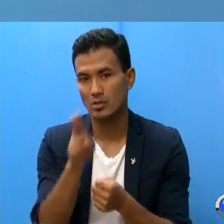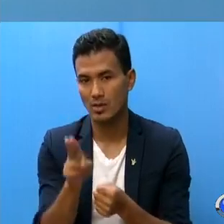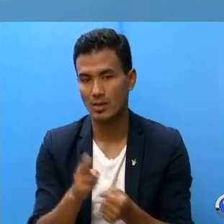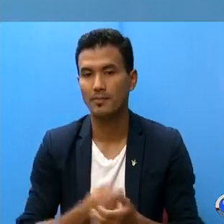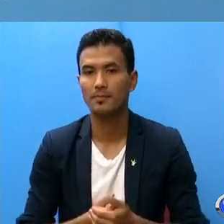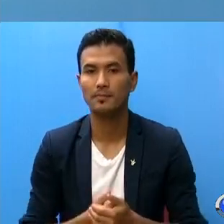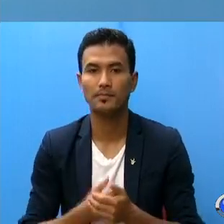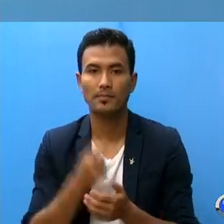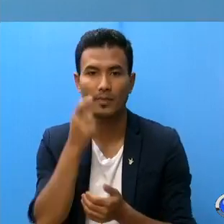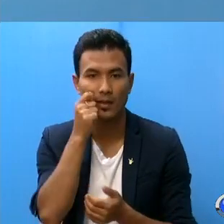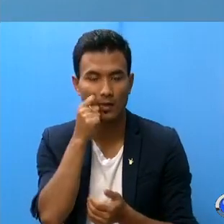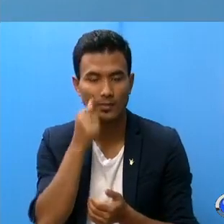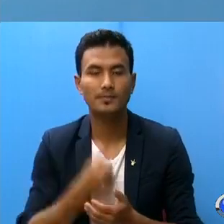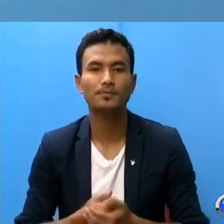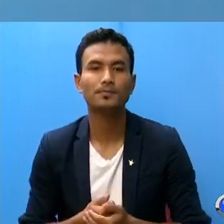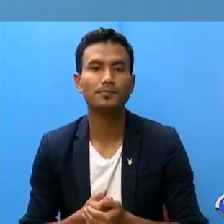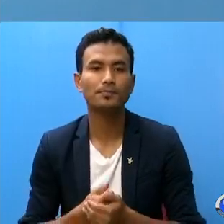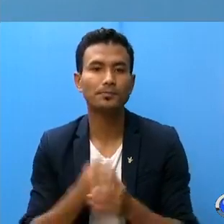जना पुरूस